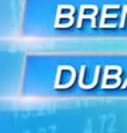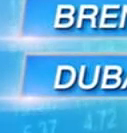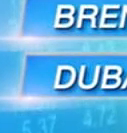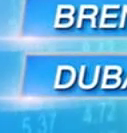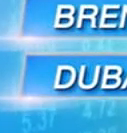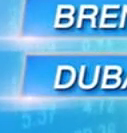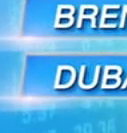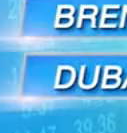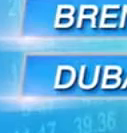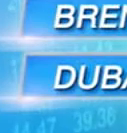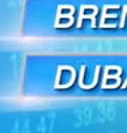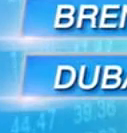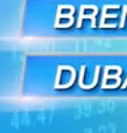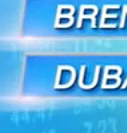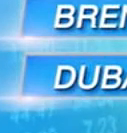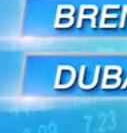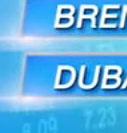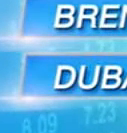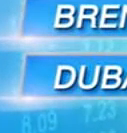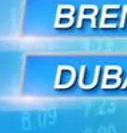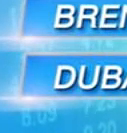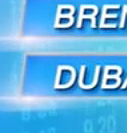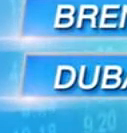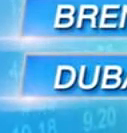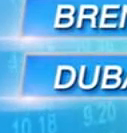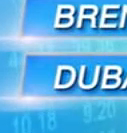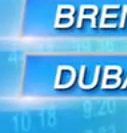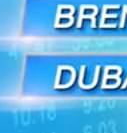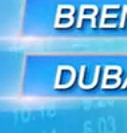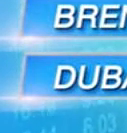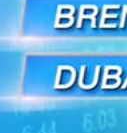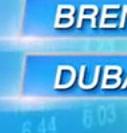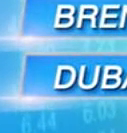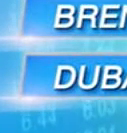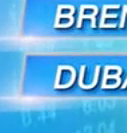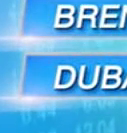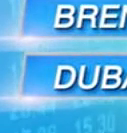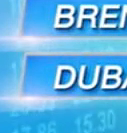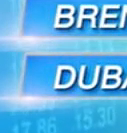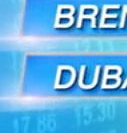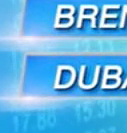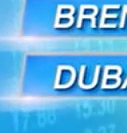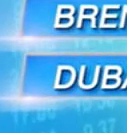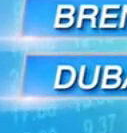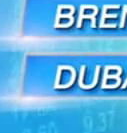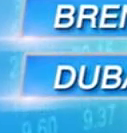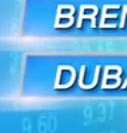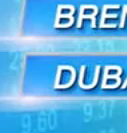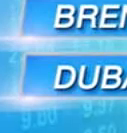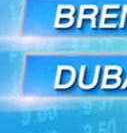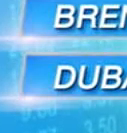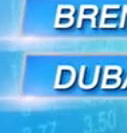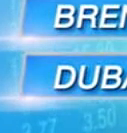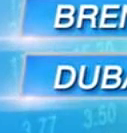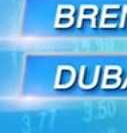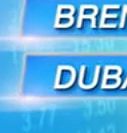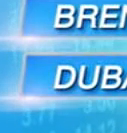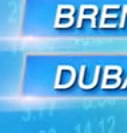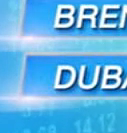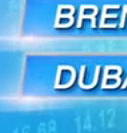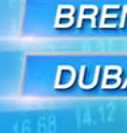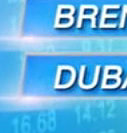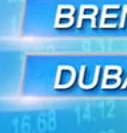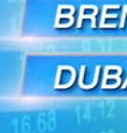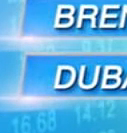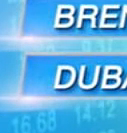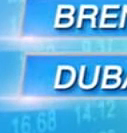ขณะที่น้ำมันดิบเบนซ์ที่ตลาดลอนดอนส่งมอบเดือนเมษายนลดลงไป1เหรียญ58เซนต์ค่ะมาปิด